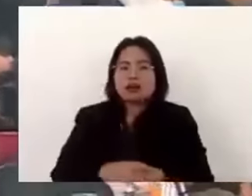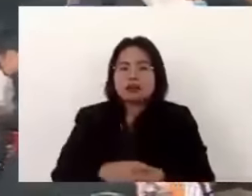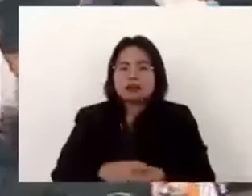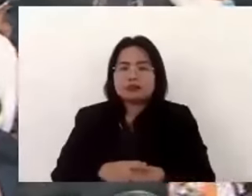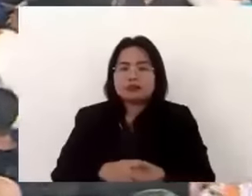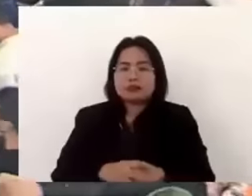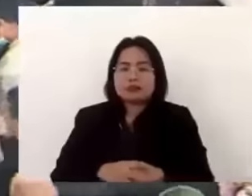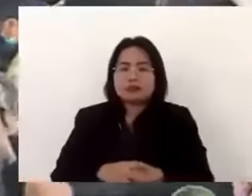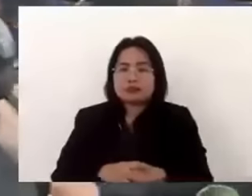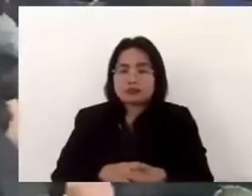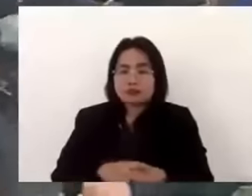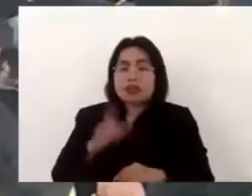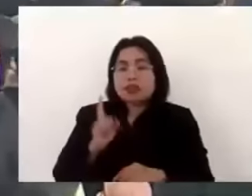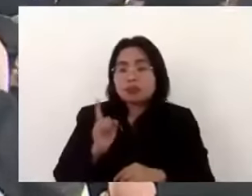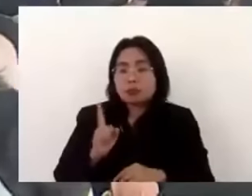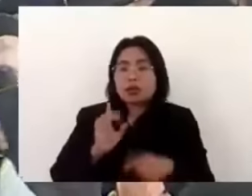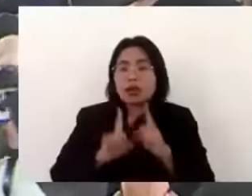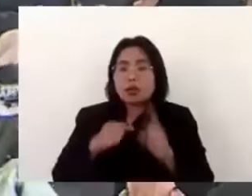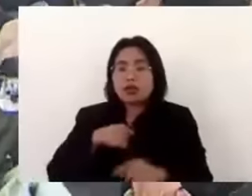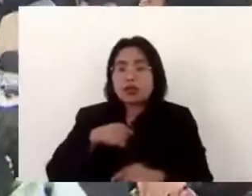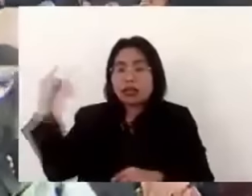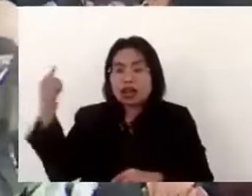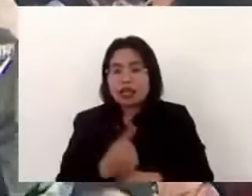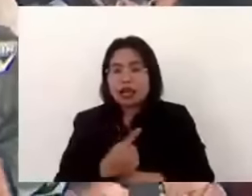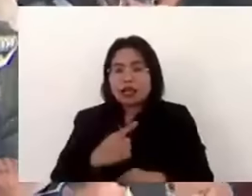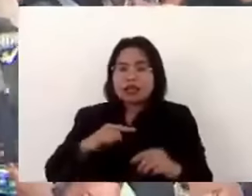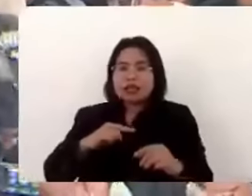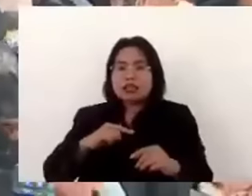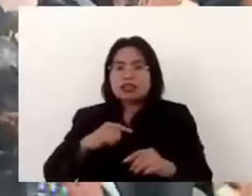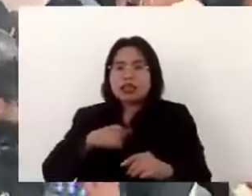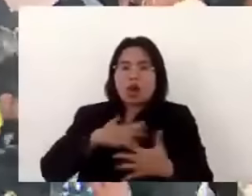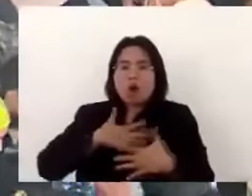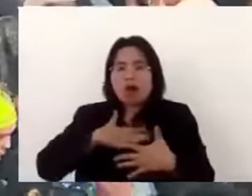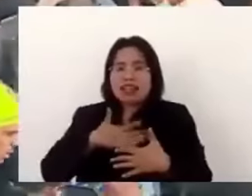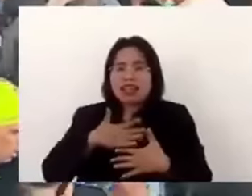Anis Soalnya kalau saya datang khaatir terdesak